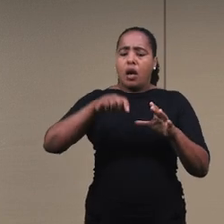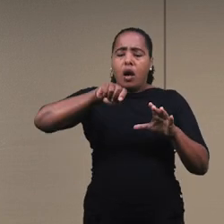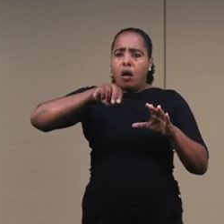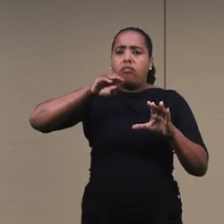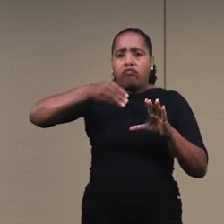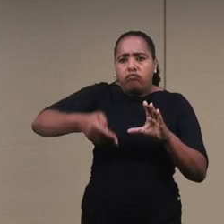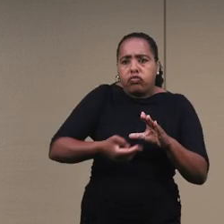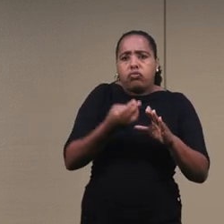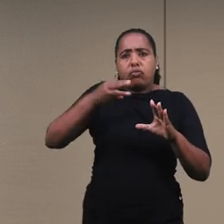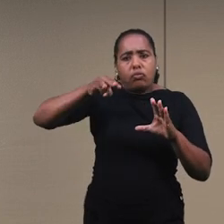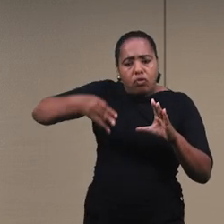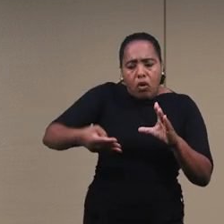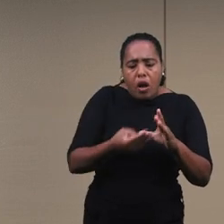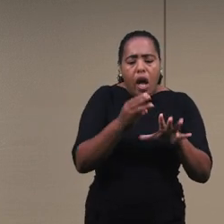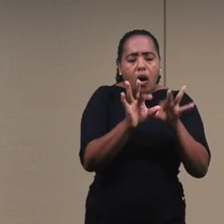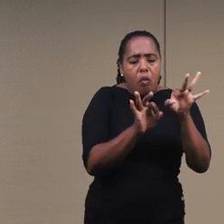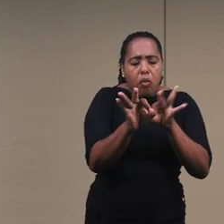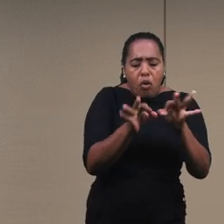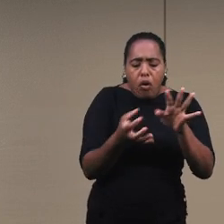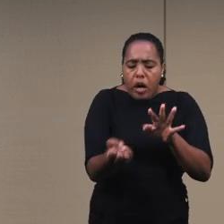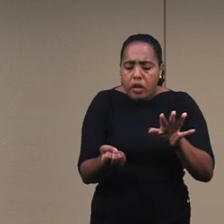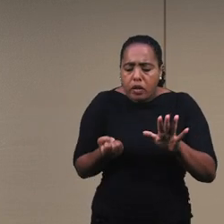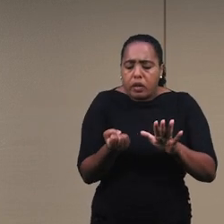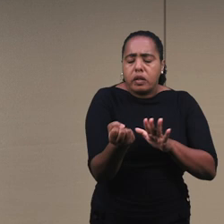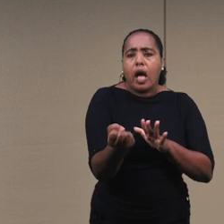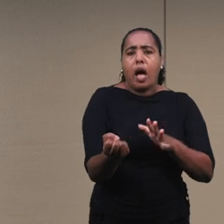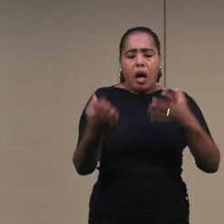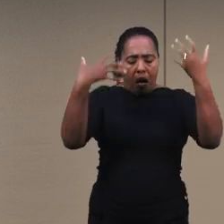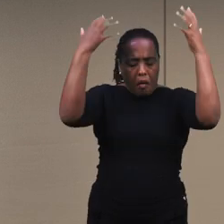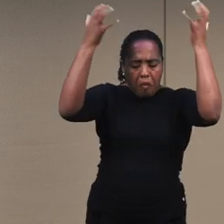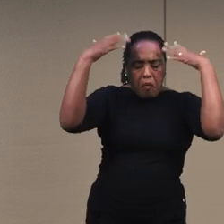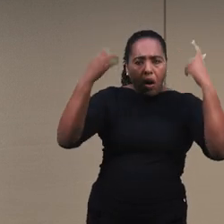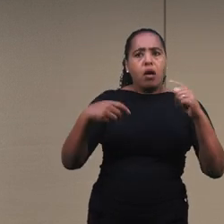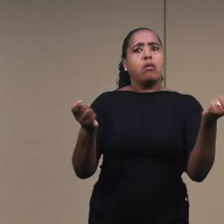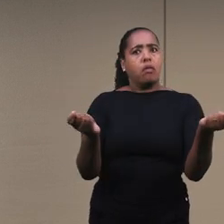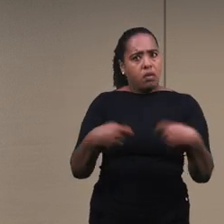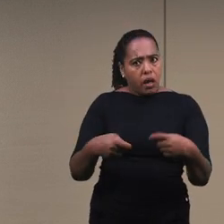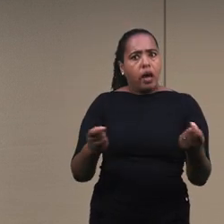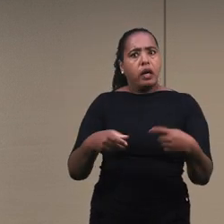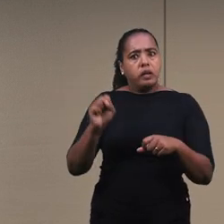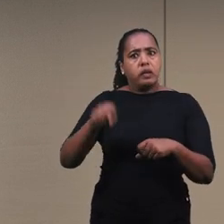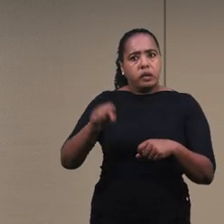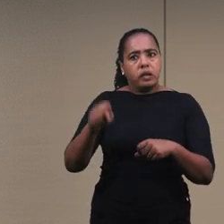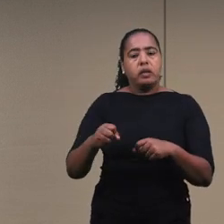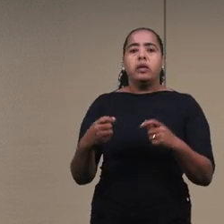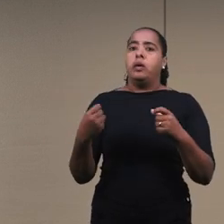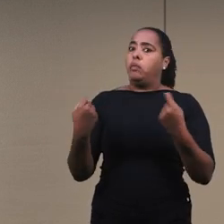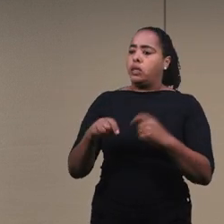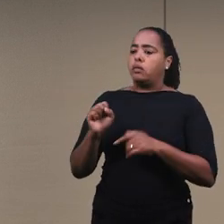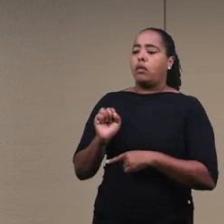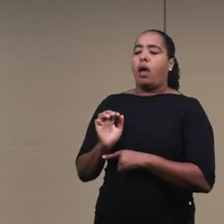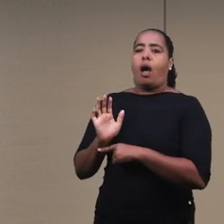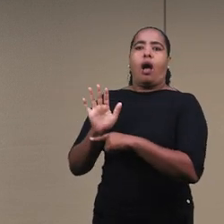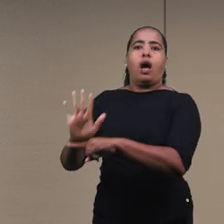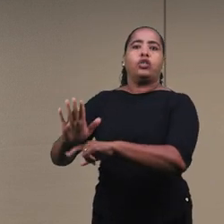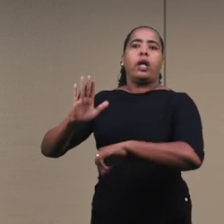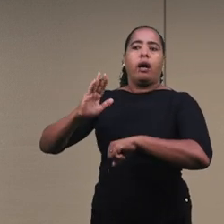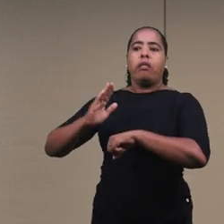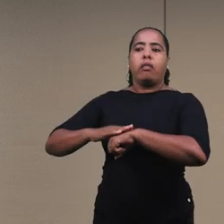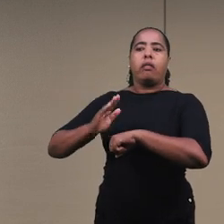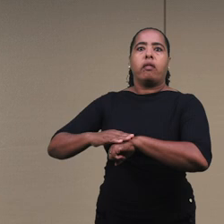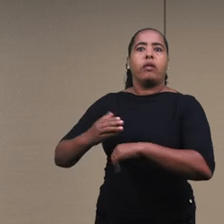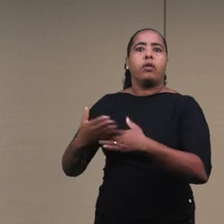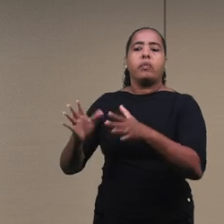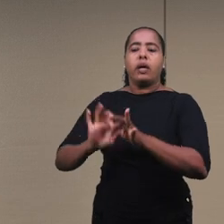avec la vision réduite, elle arrive à faire. Sa plus grande difficulté, c'est d'avoir la liberté de ir et